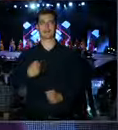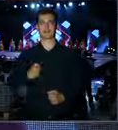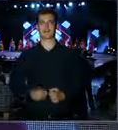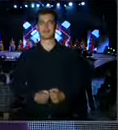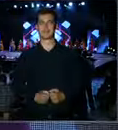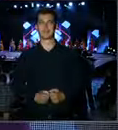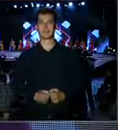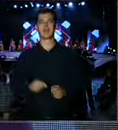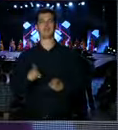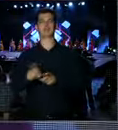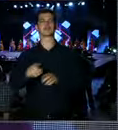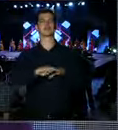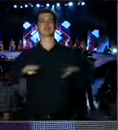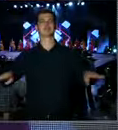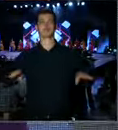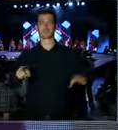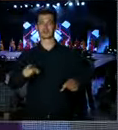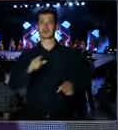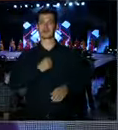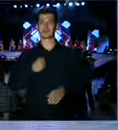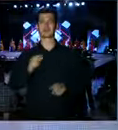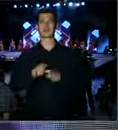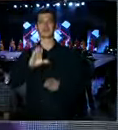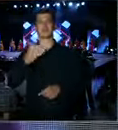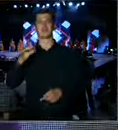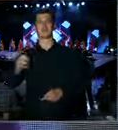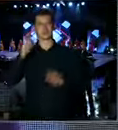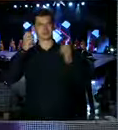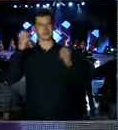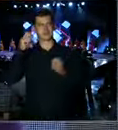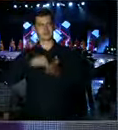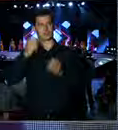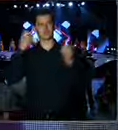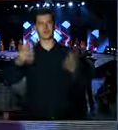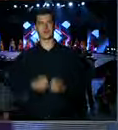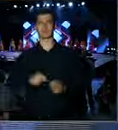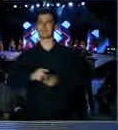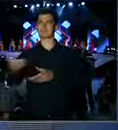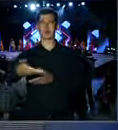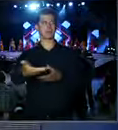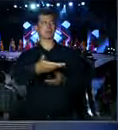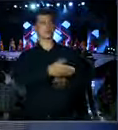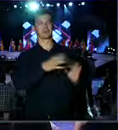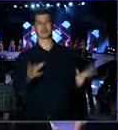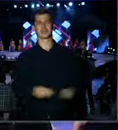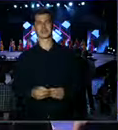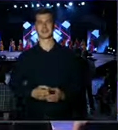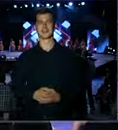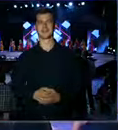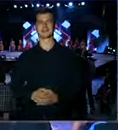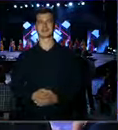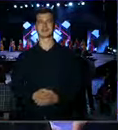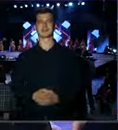Warszawa, Stołeczna Estrada, Bemowskie Centrum Kultury. Zapraszamy do nas na scenę.